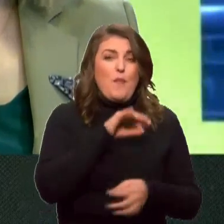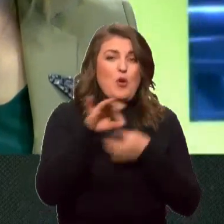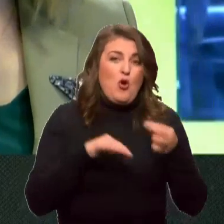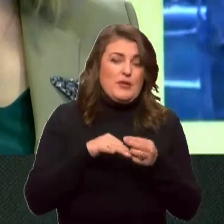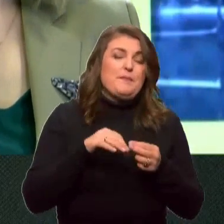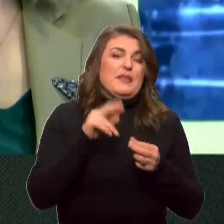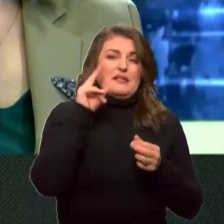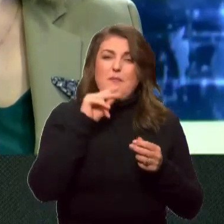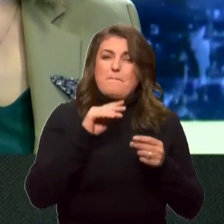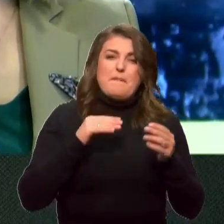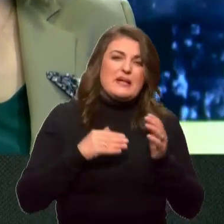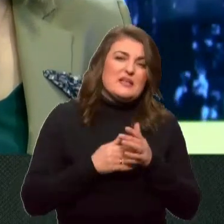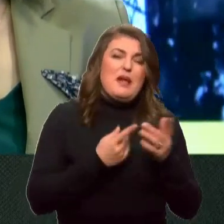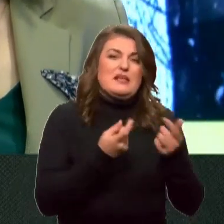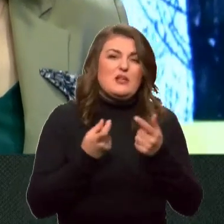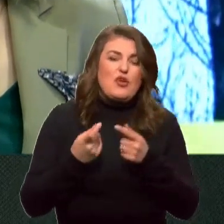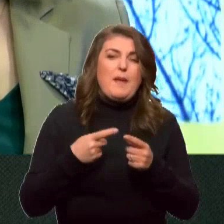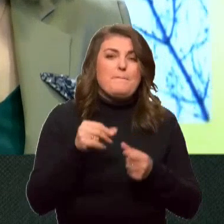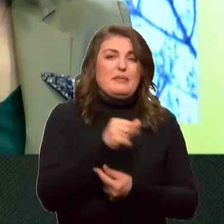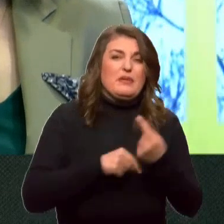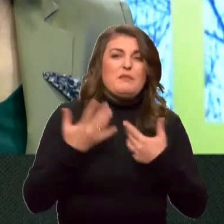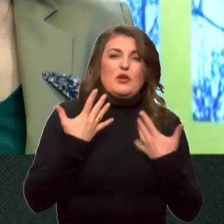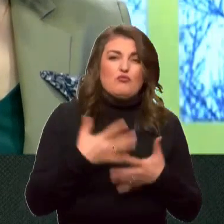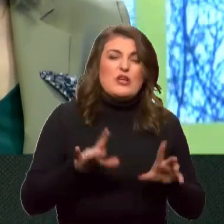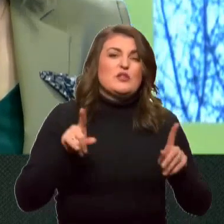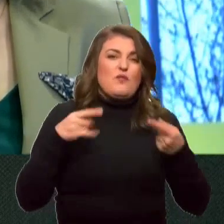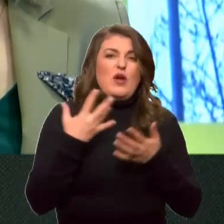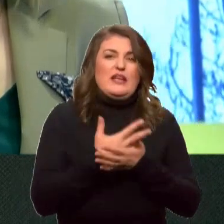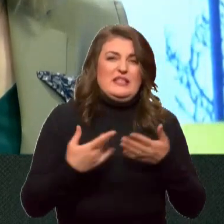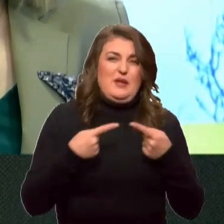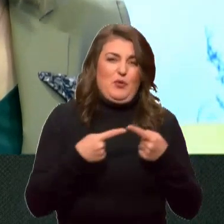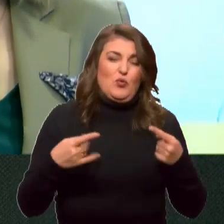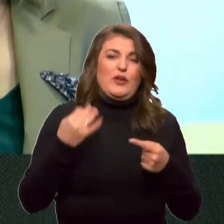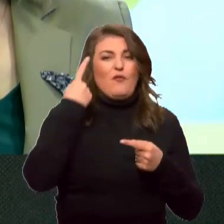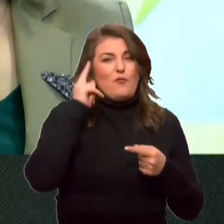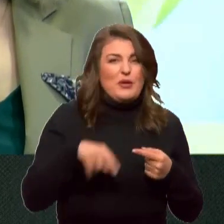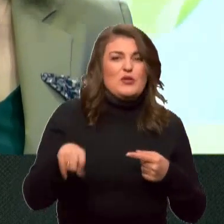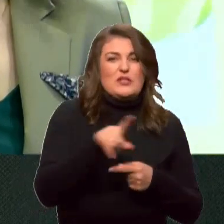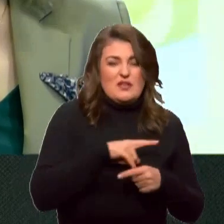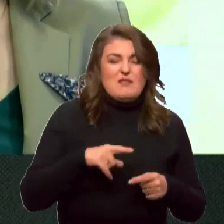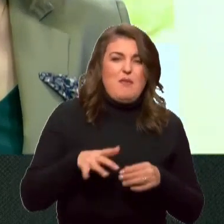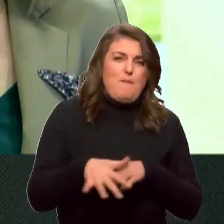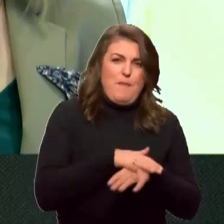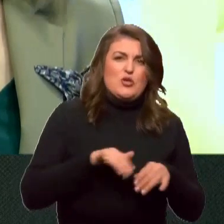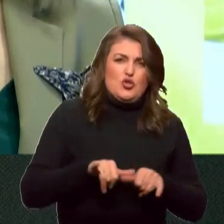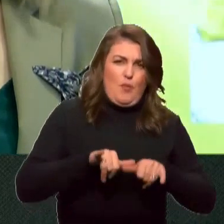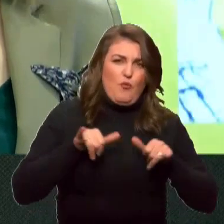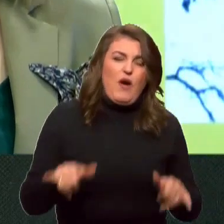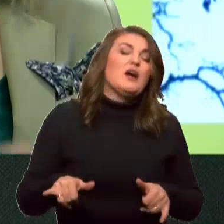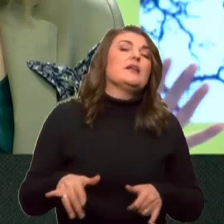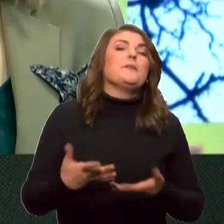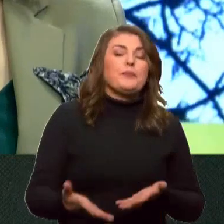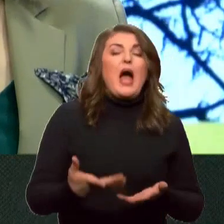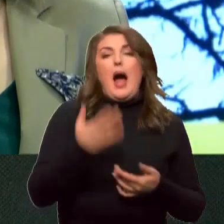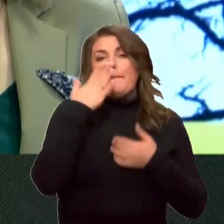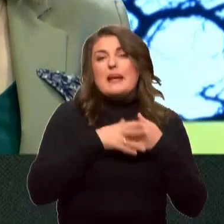Мінцифри максимально залучатиме підприємців, які вже створювали різні продукти і вміють їх масштабувати. Пане Анатолію,